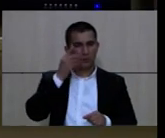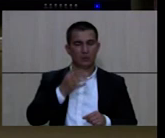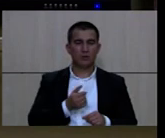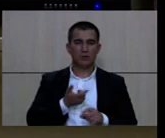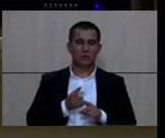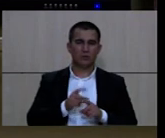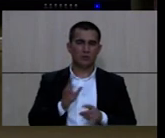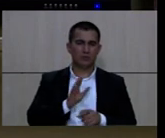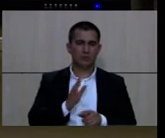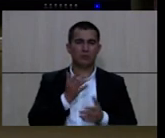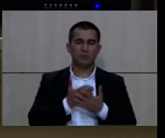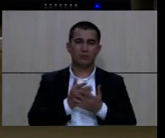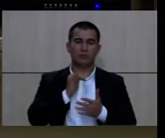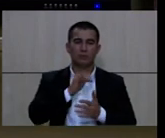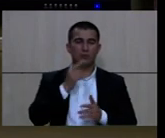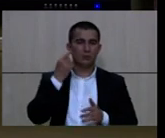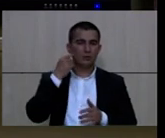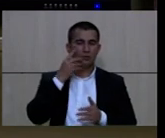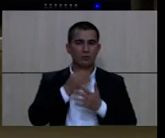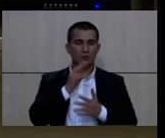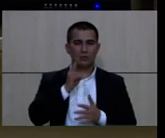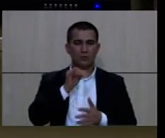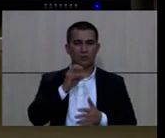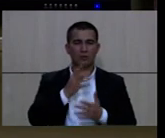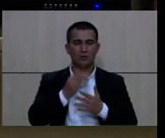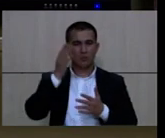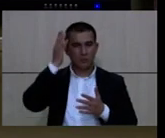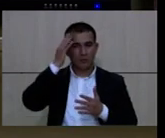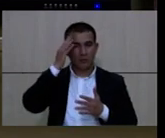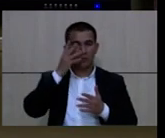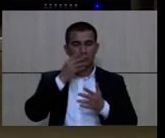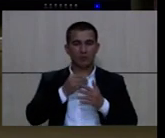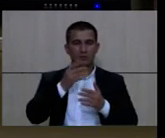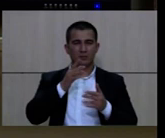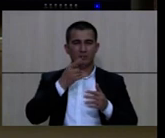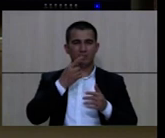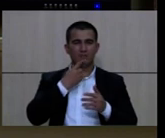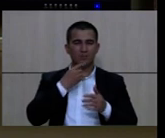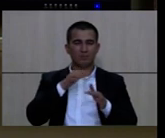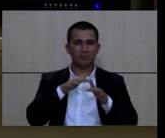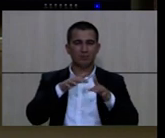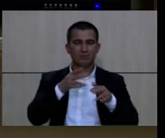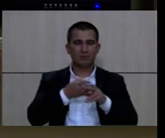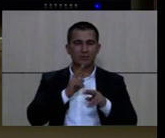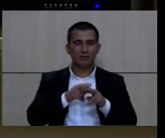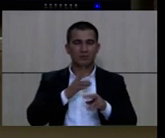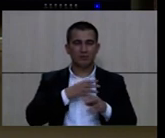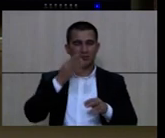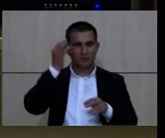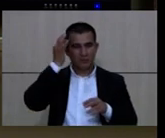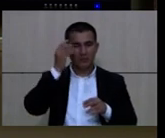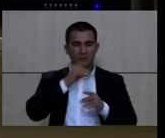Yo'q, albatta. Ularning quloqlari ularning bosh tomiridagi qonlarning isish natijasida qizib ketmasligi